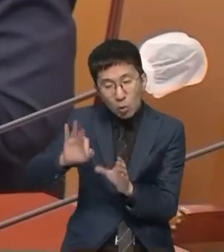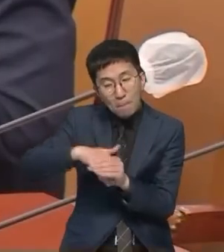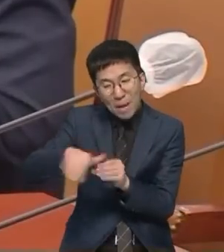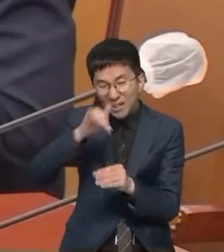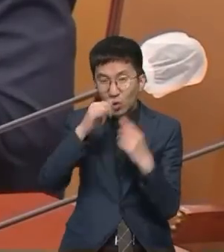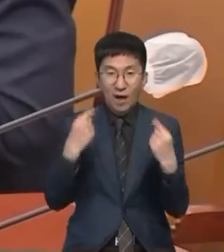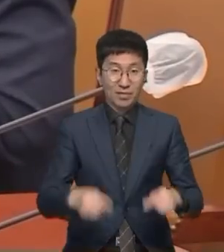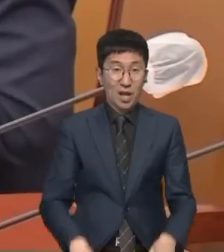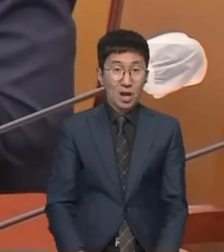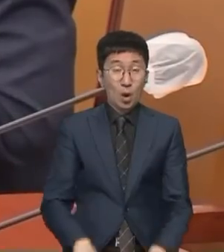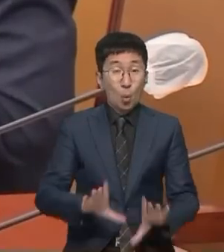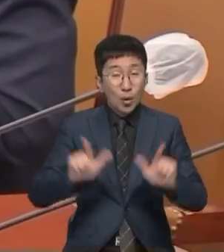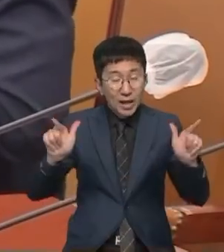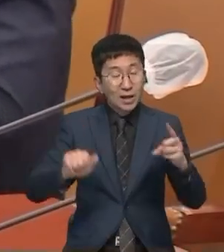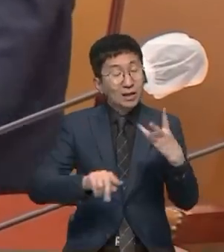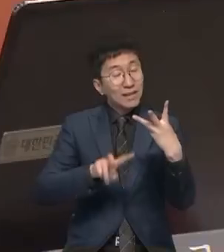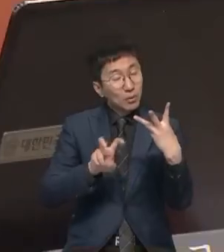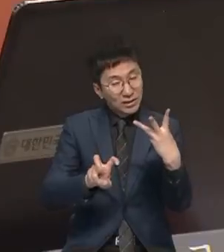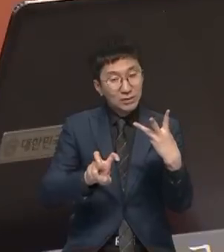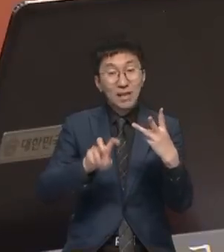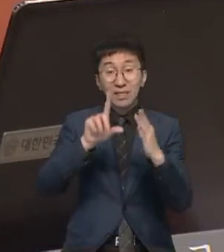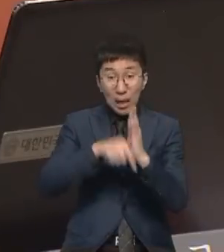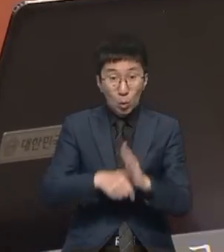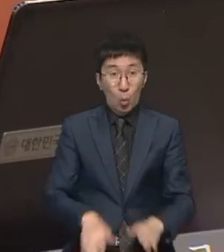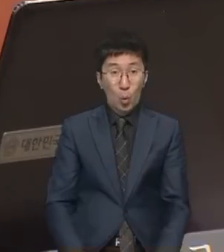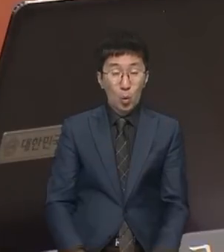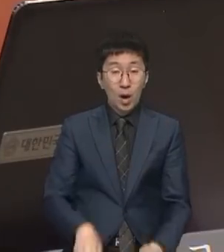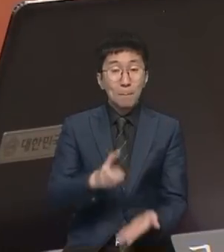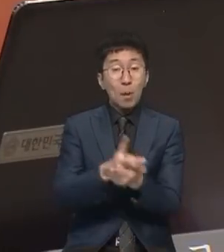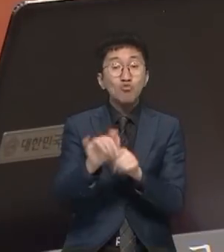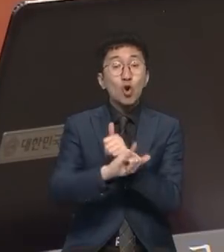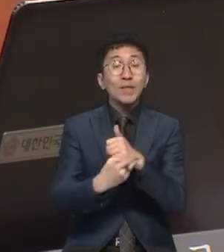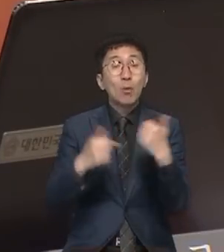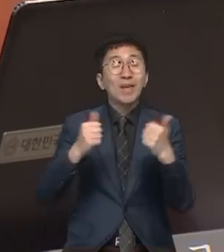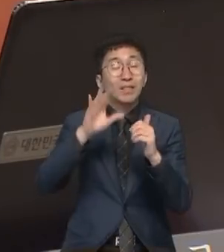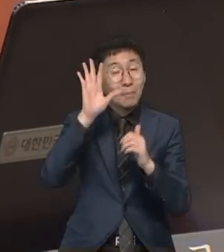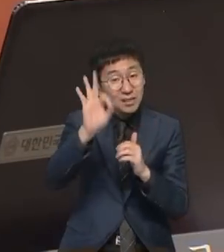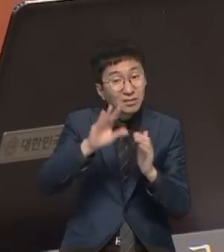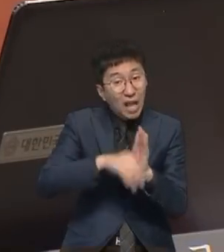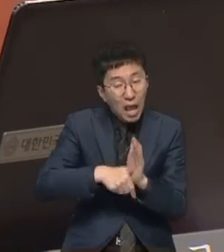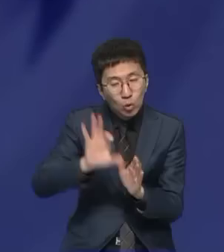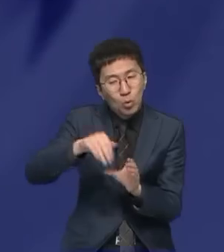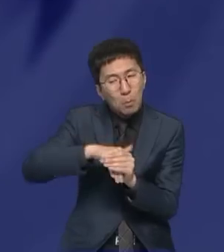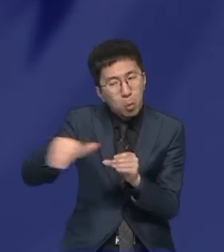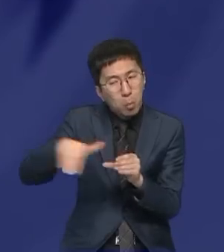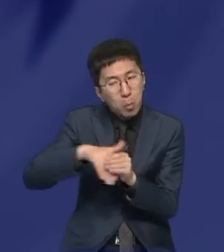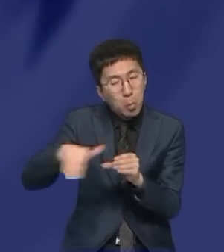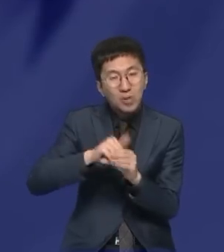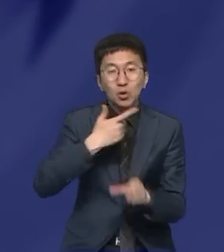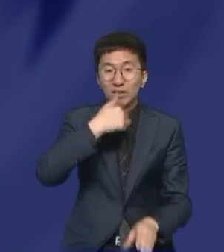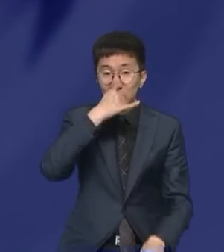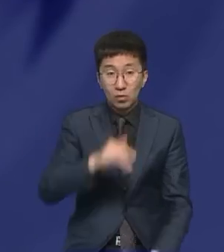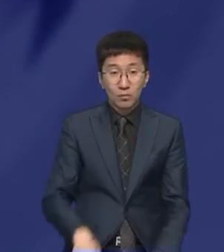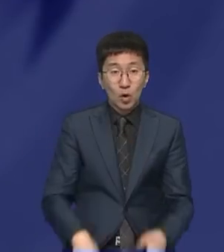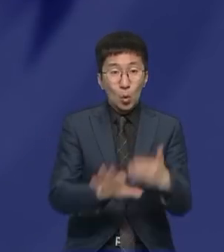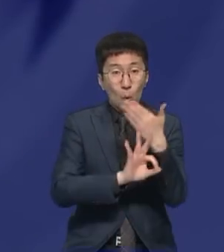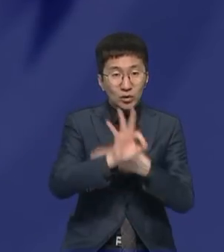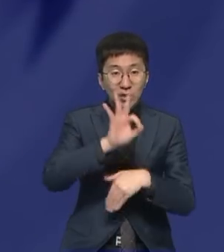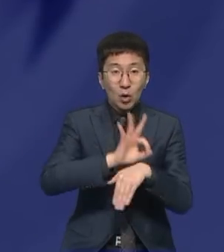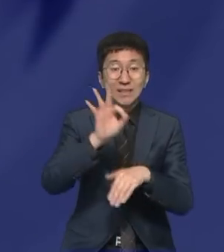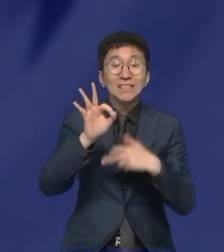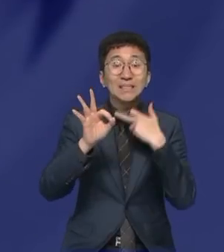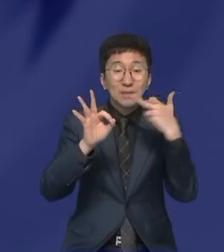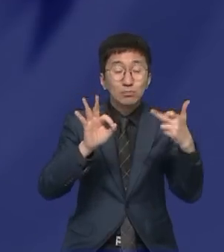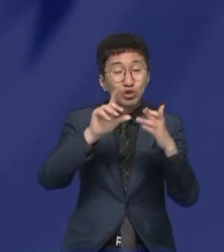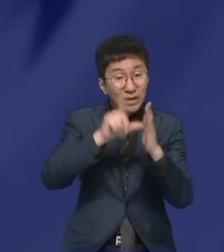3월 22일 열린 법사위 법안심사 소위 중에도 위믹스 코인 매도 기록이 남아있습니다. 오전 10시 17분에 시작한